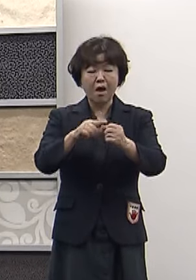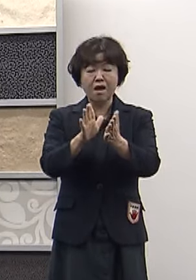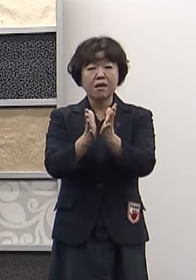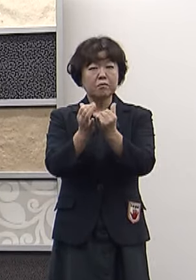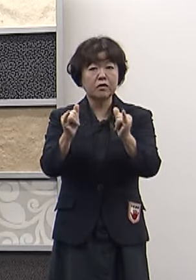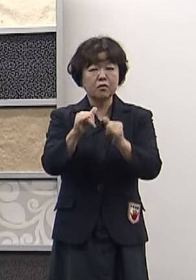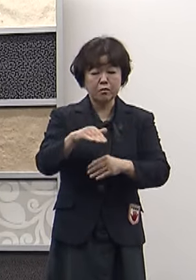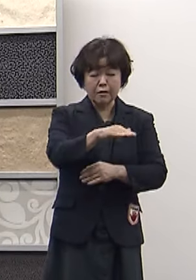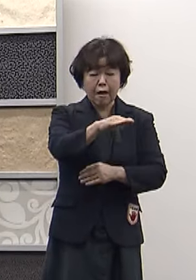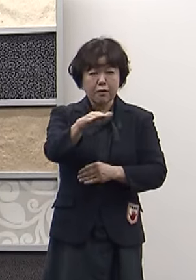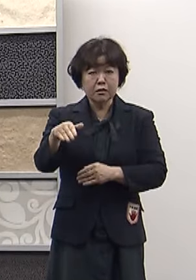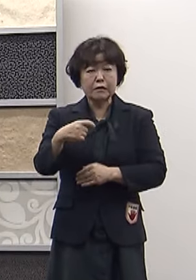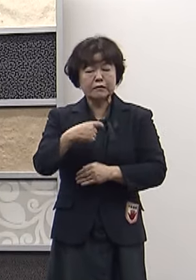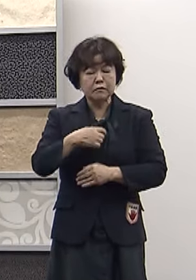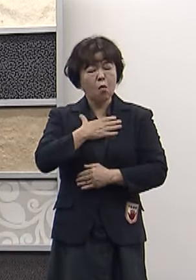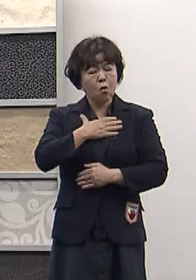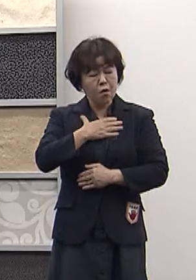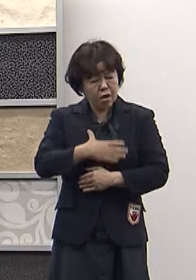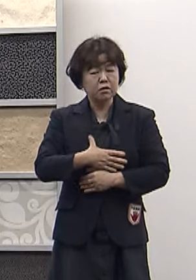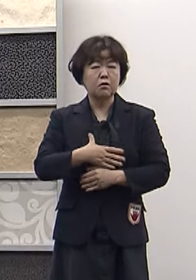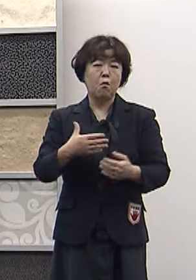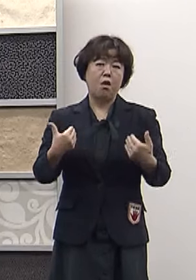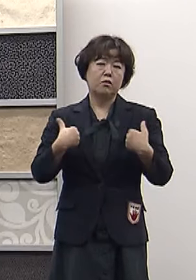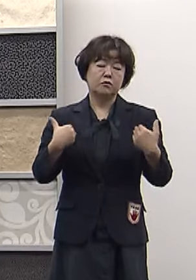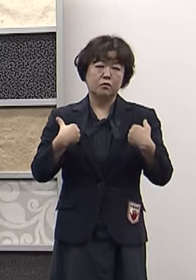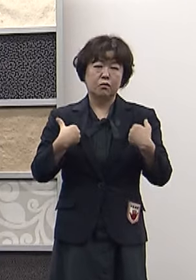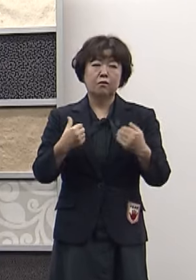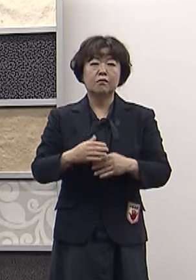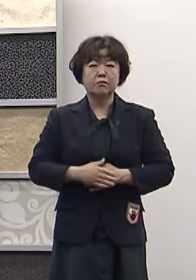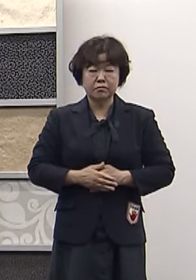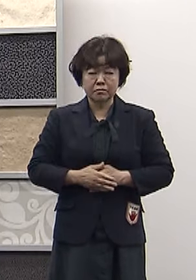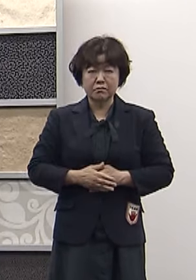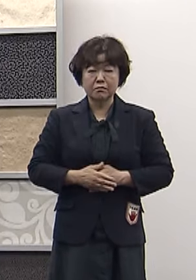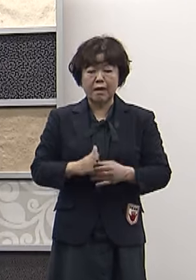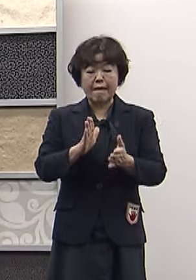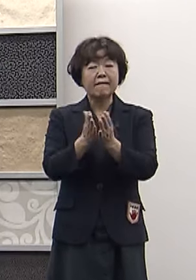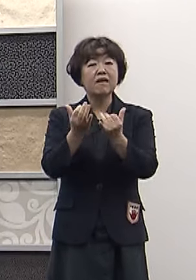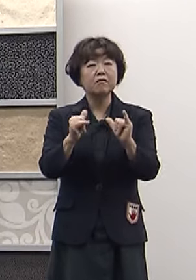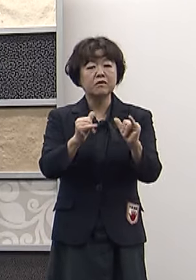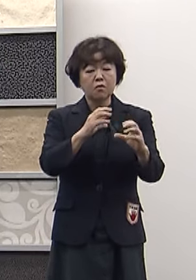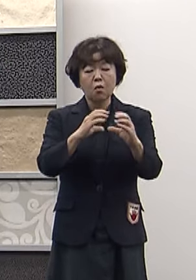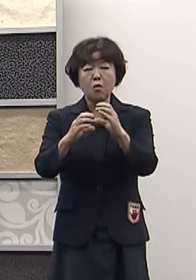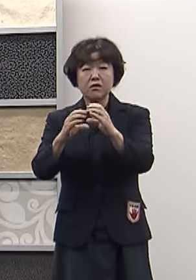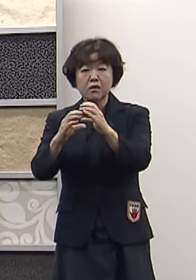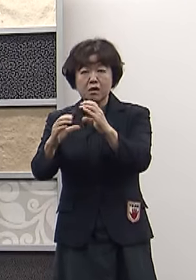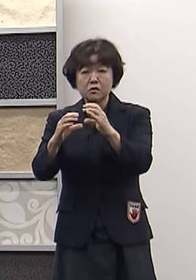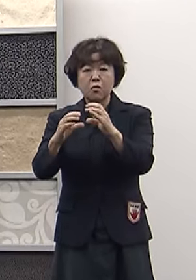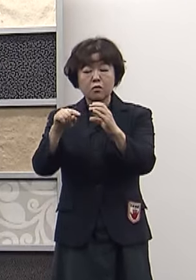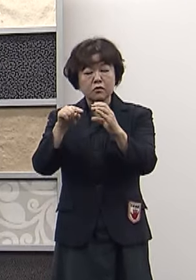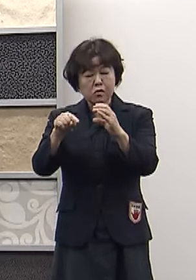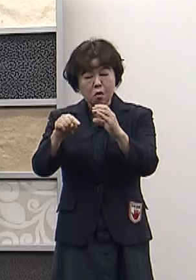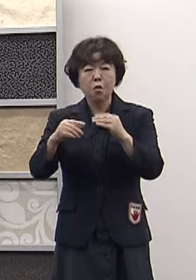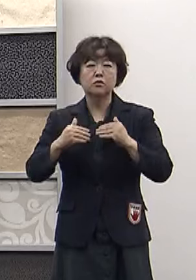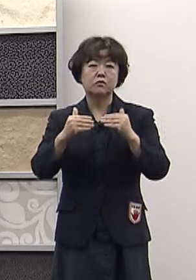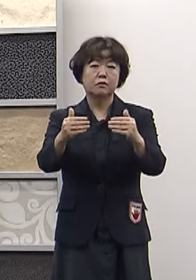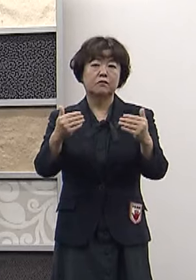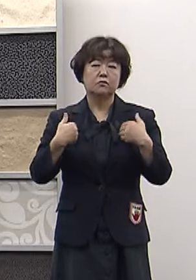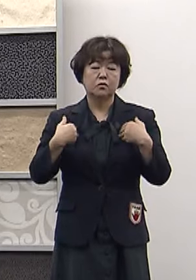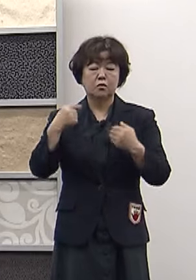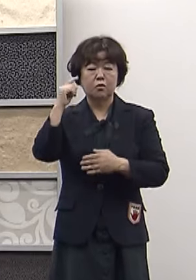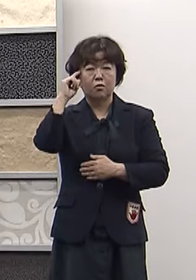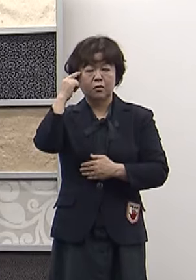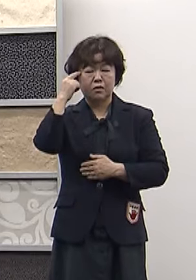共有、これが何よりも重要であります。このためパブリックコミュニケーションの高度化、これが必要になっていく、このように考